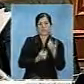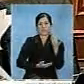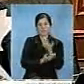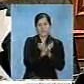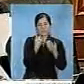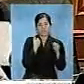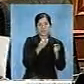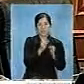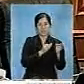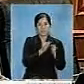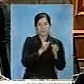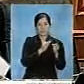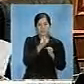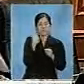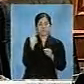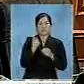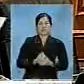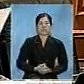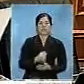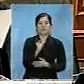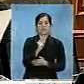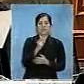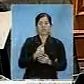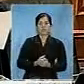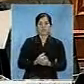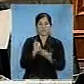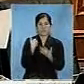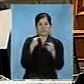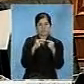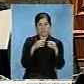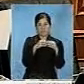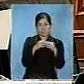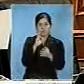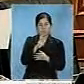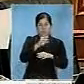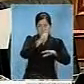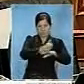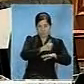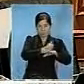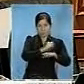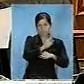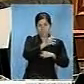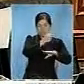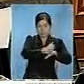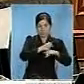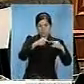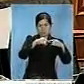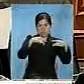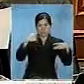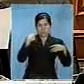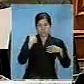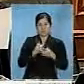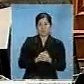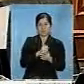ายครั้งและความจริงตัวเลขที่ท่านผู้นำพรรคฝ่ายค้านได้หยิบยกว่าหนี้สาธารณะหรือหนี้ต่